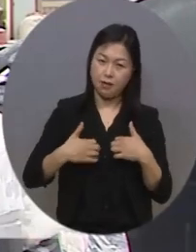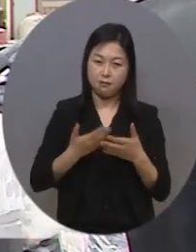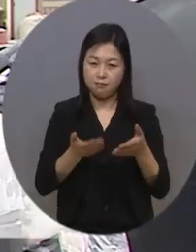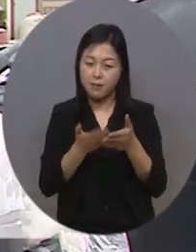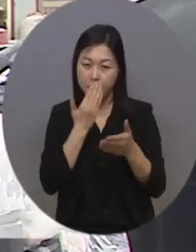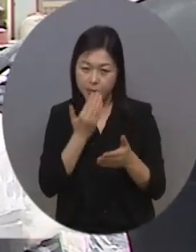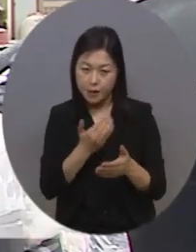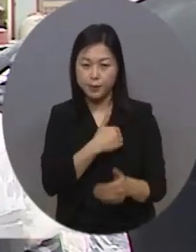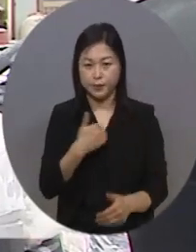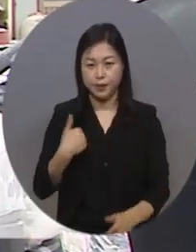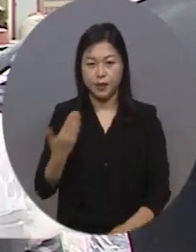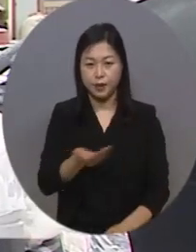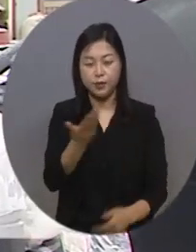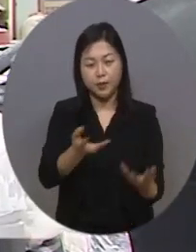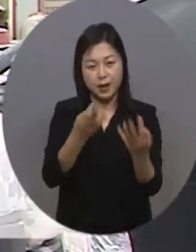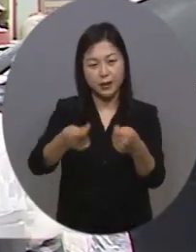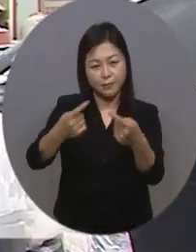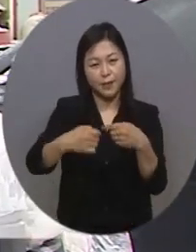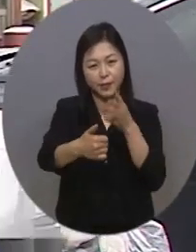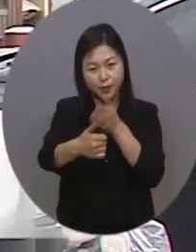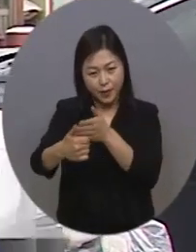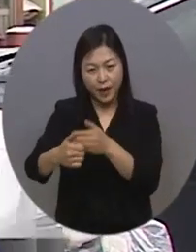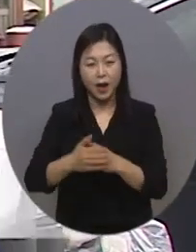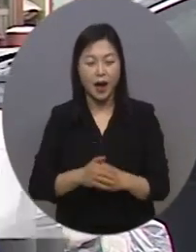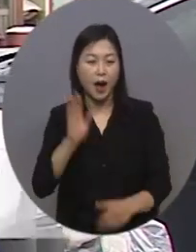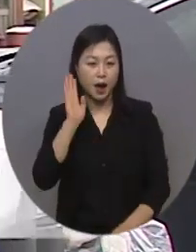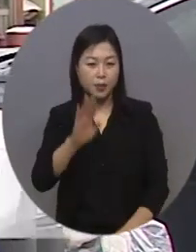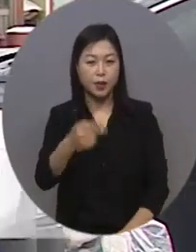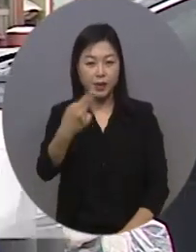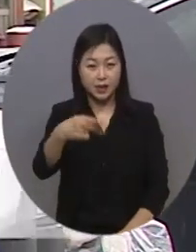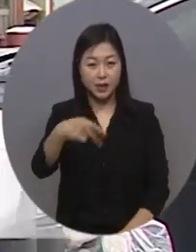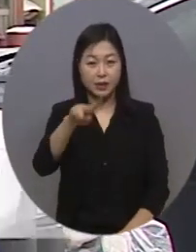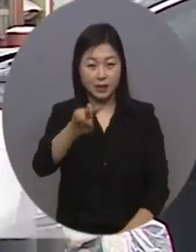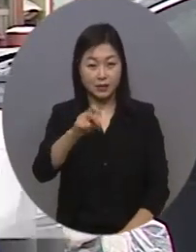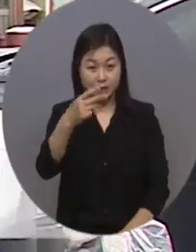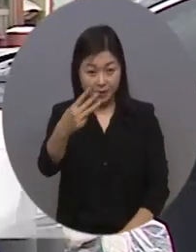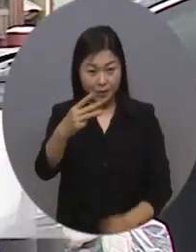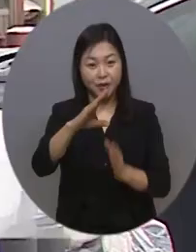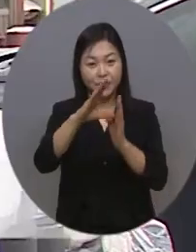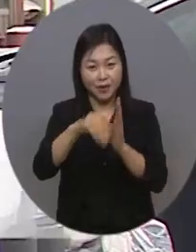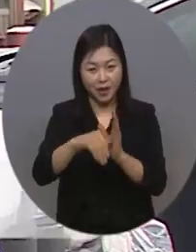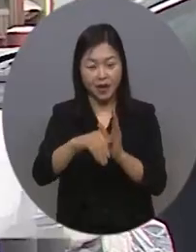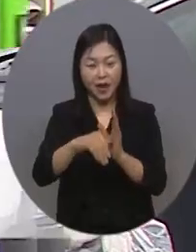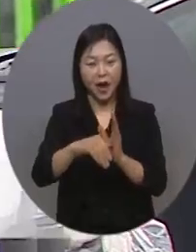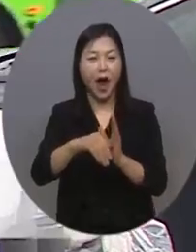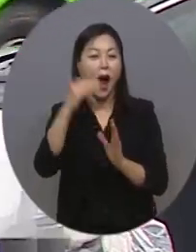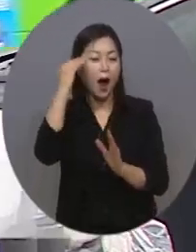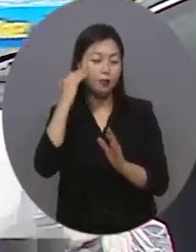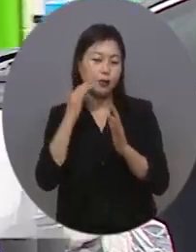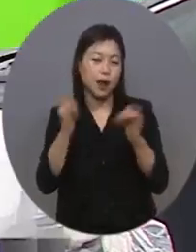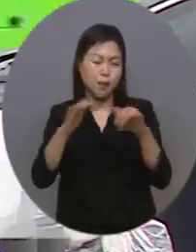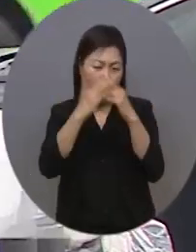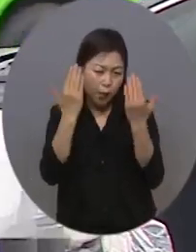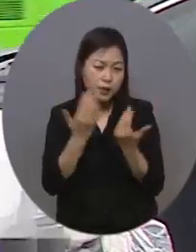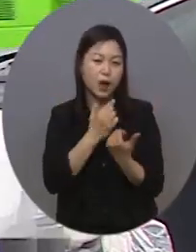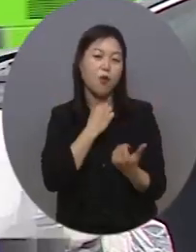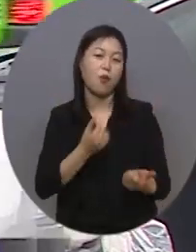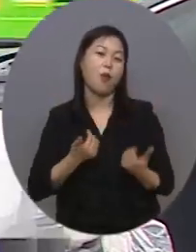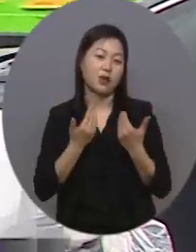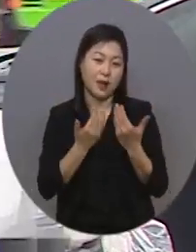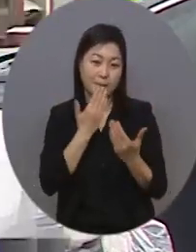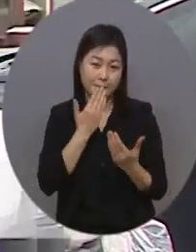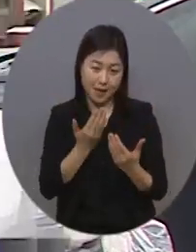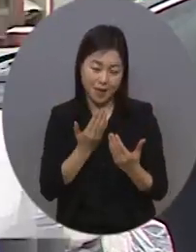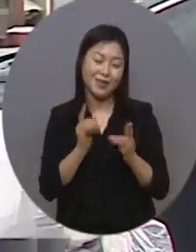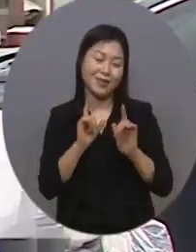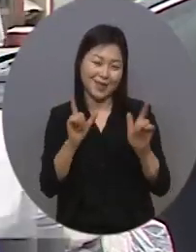일이니까 여러분도 많이 동참해 주시면 감사하겠습니다. 이제 앞으로 오는 2023년은 모두가 대한민국 모두가 자원봉사자가 될 수